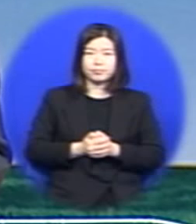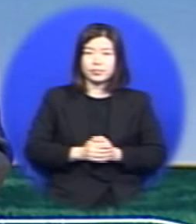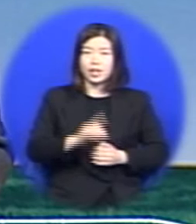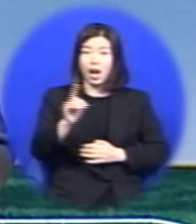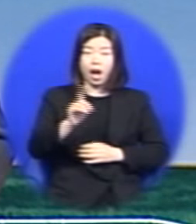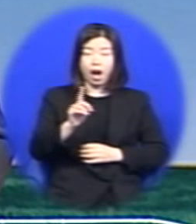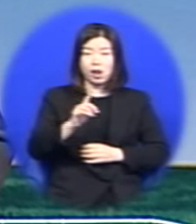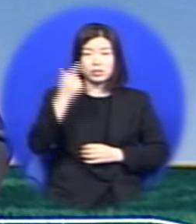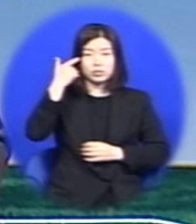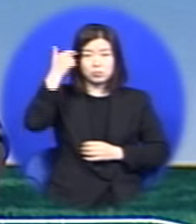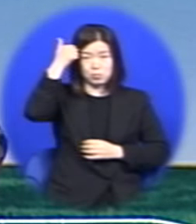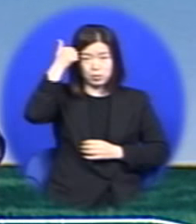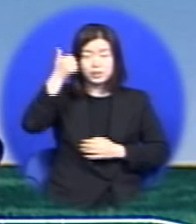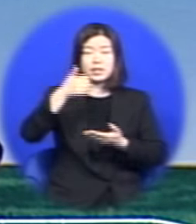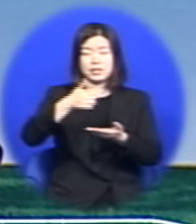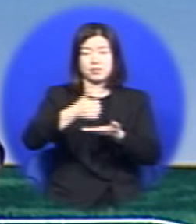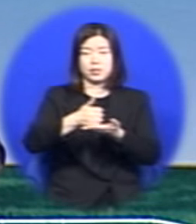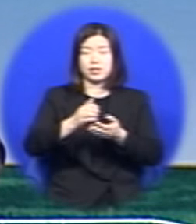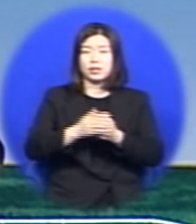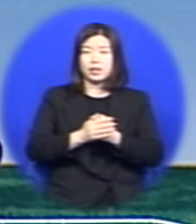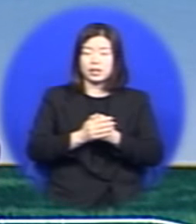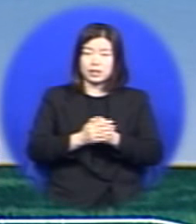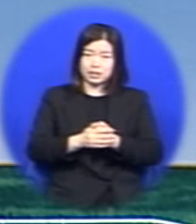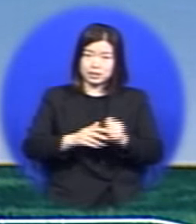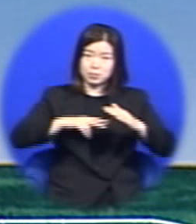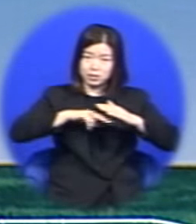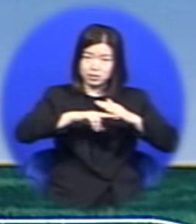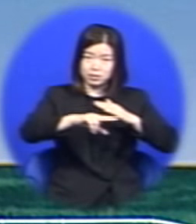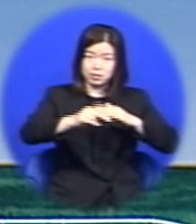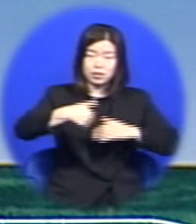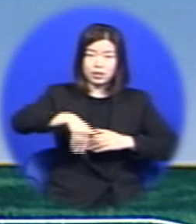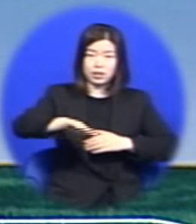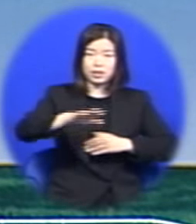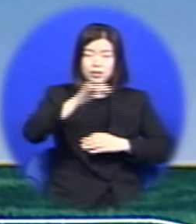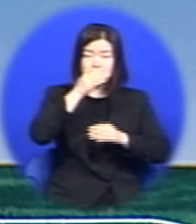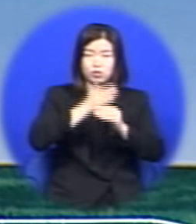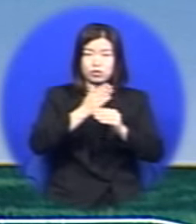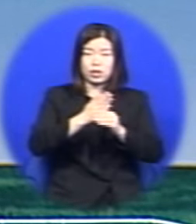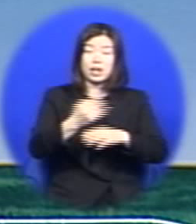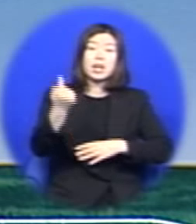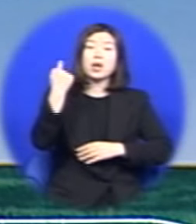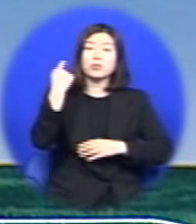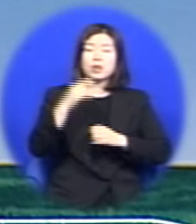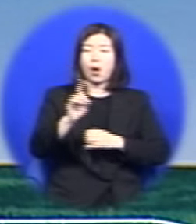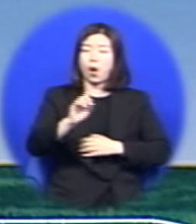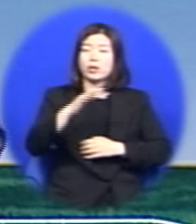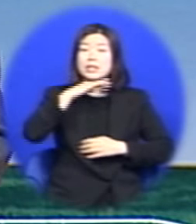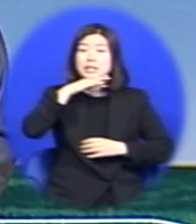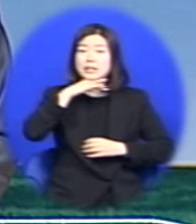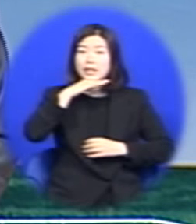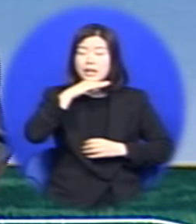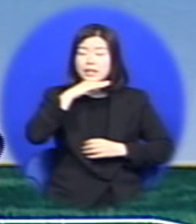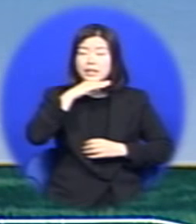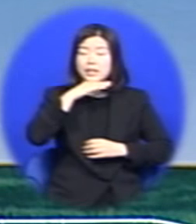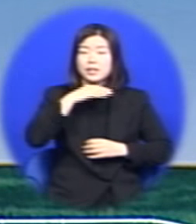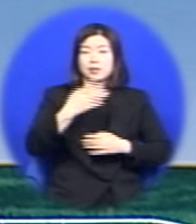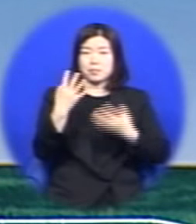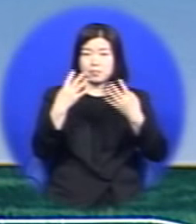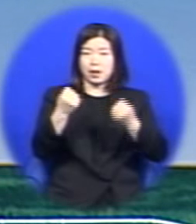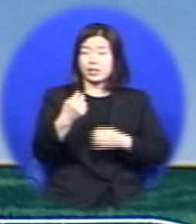어느 목사님께서 전철을 타고 가시다가 뒤에서 어느 연세 드신 두